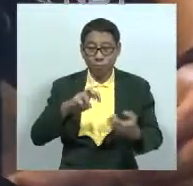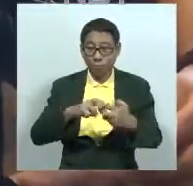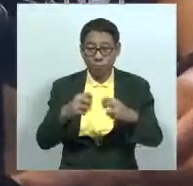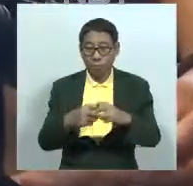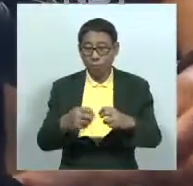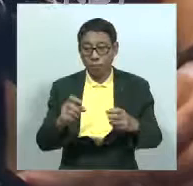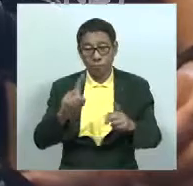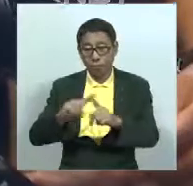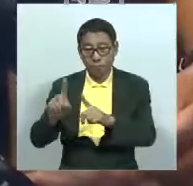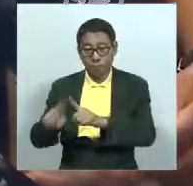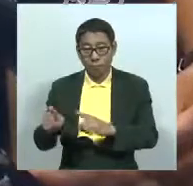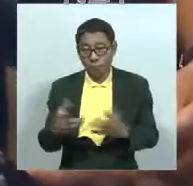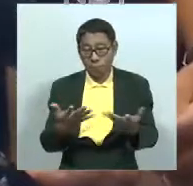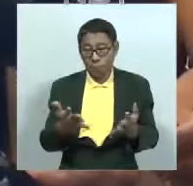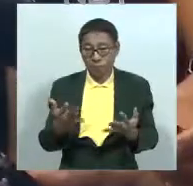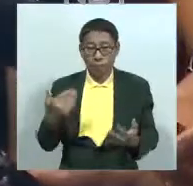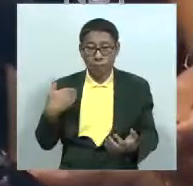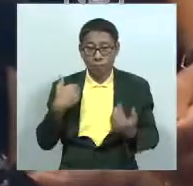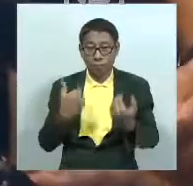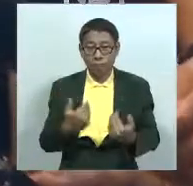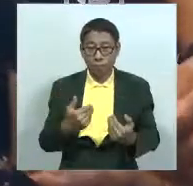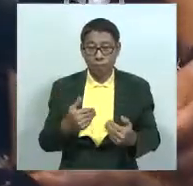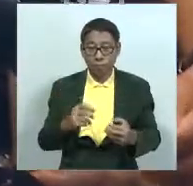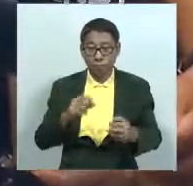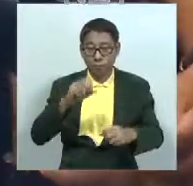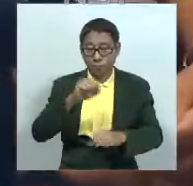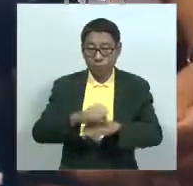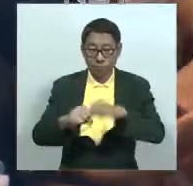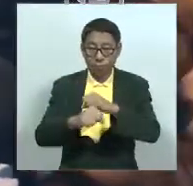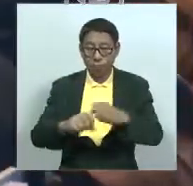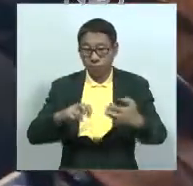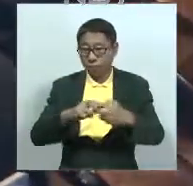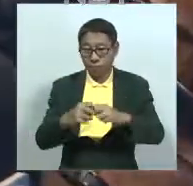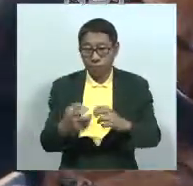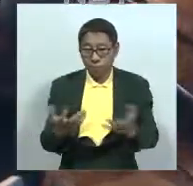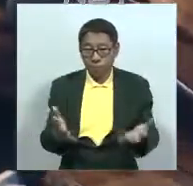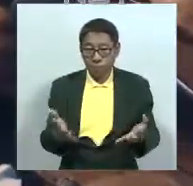ขให้มีปัญหาเพราะนั้นก็ต้องไม่สร้างเงื่อนไขครับ